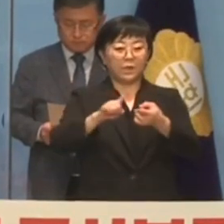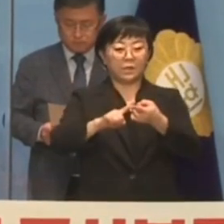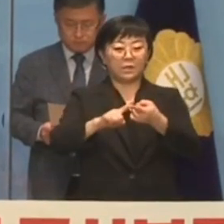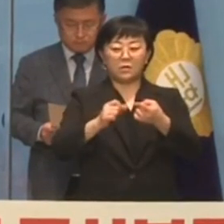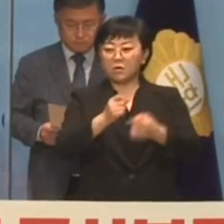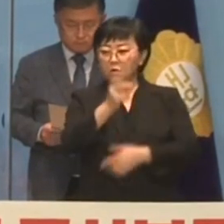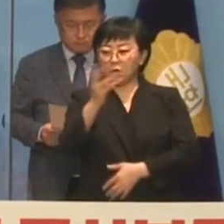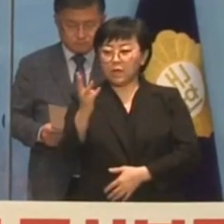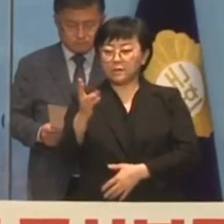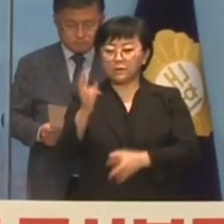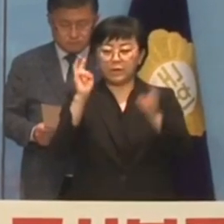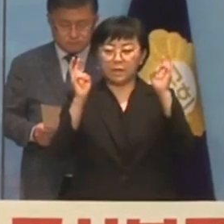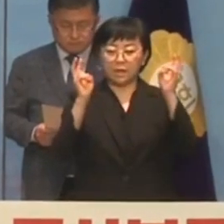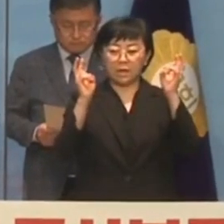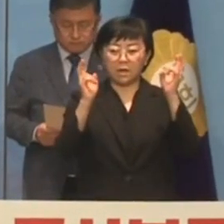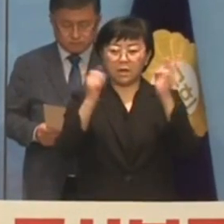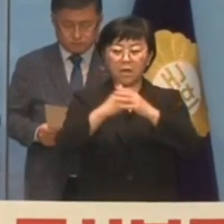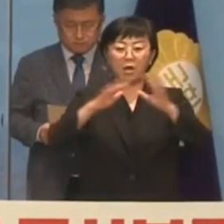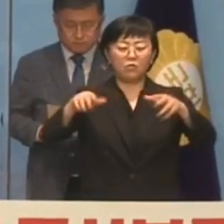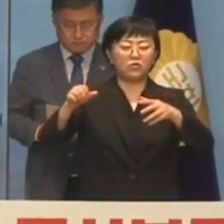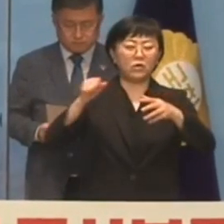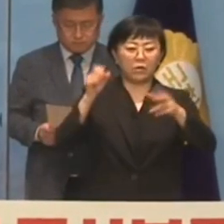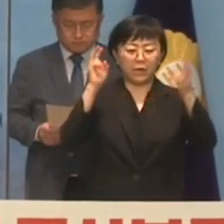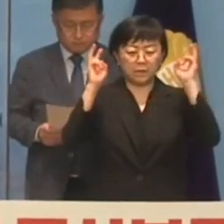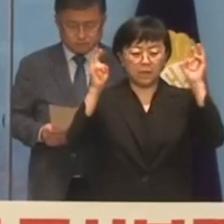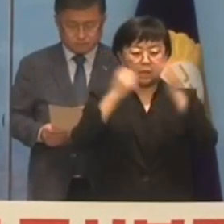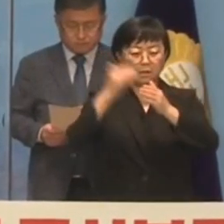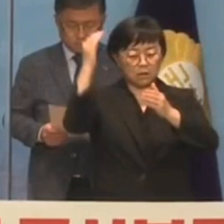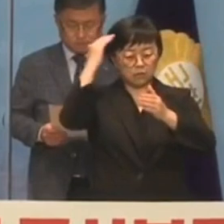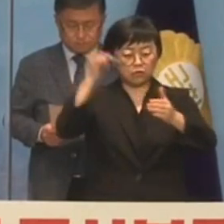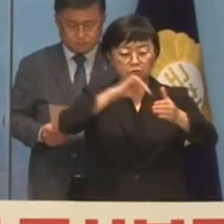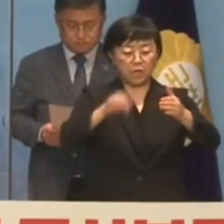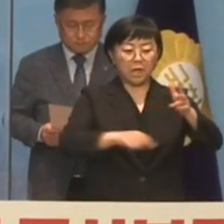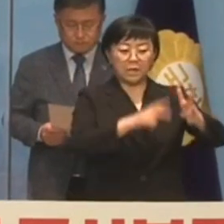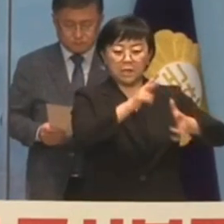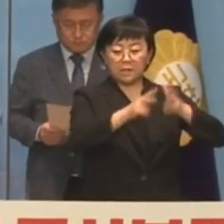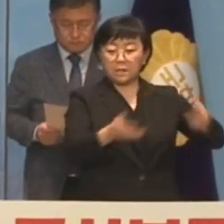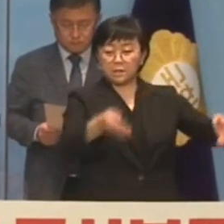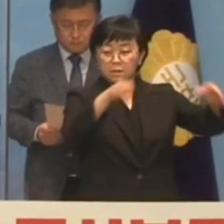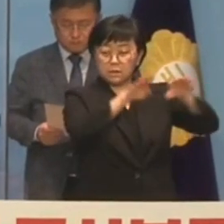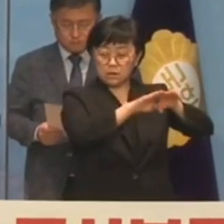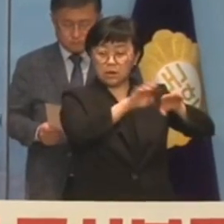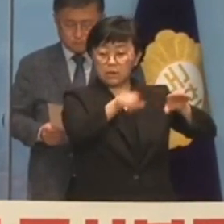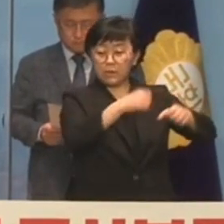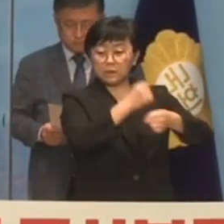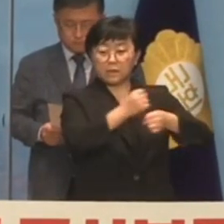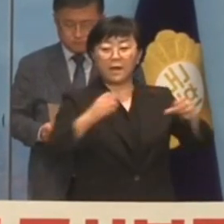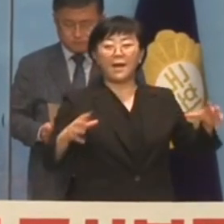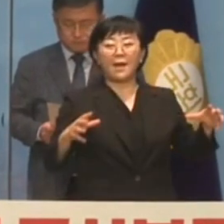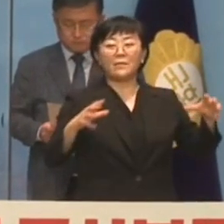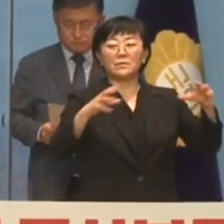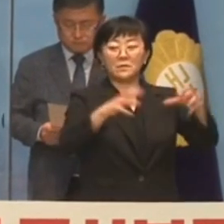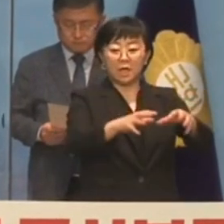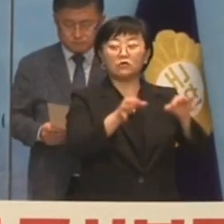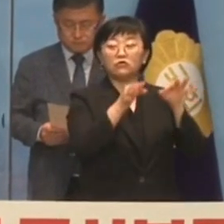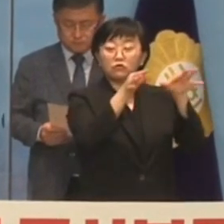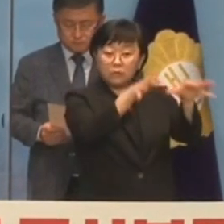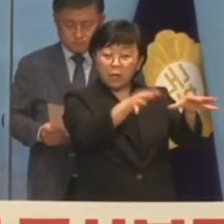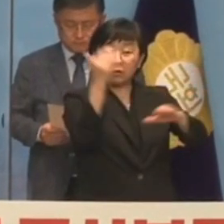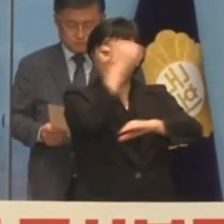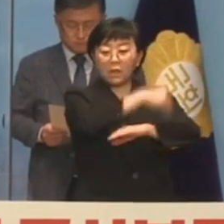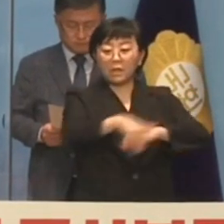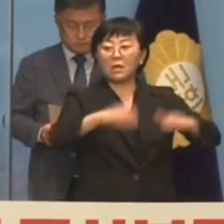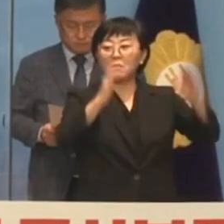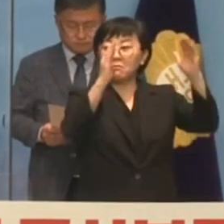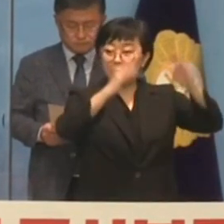등 3대 풍력 업체의 국내 생산시설 확보 및 합작 투자 계획들이 일그러질